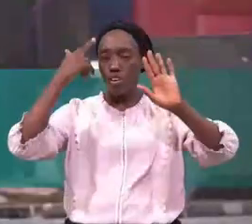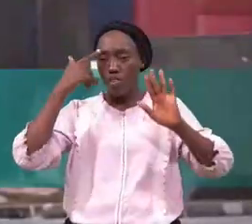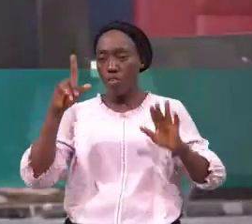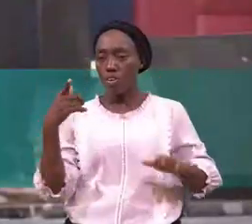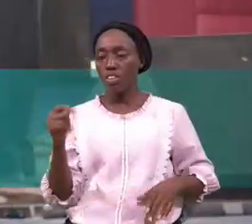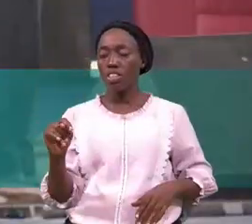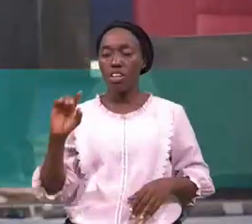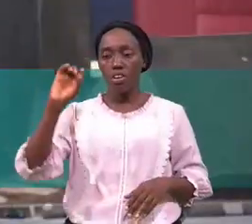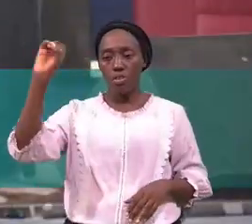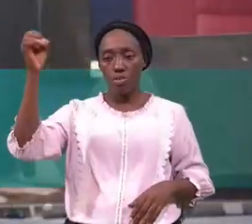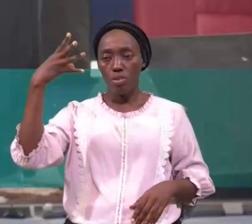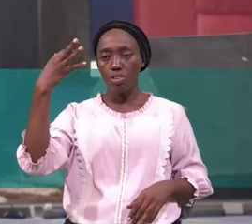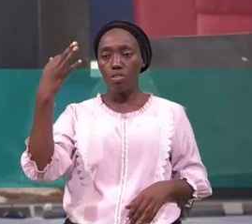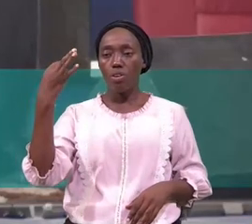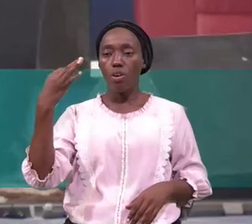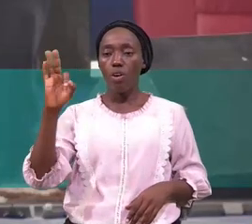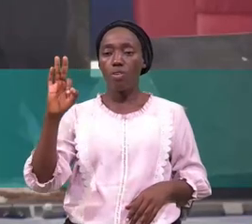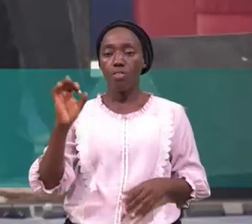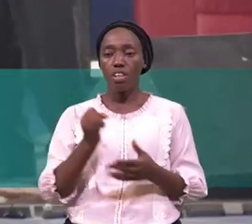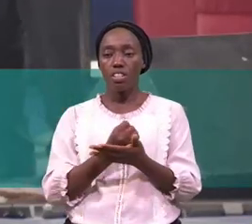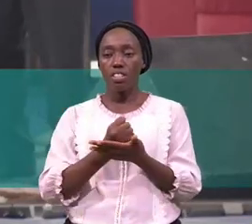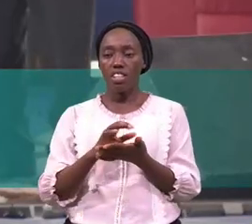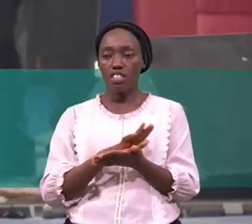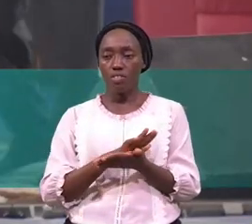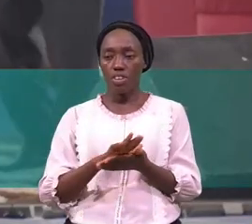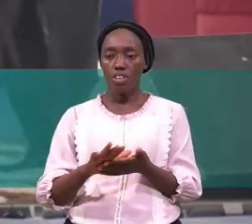Deuxièmement, la consécration pour la grâce de la sanctification.